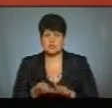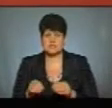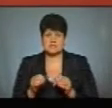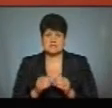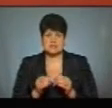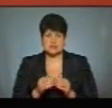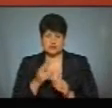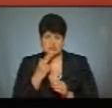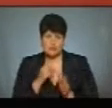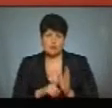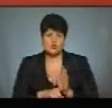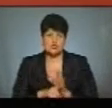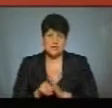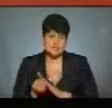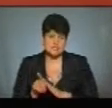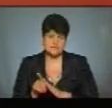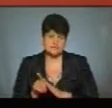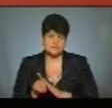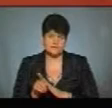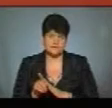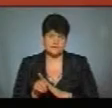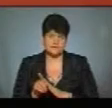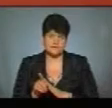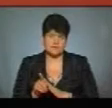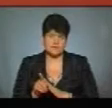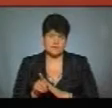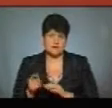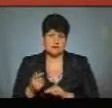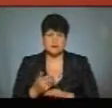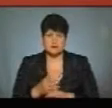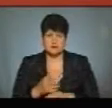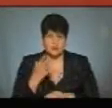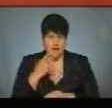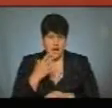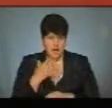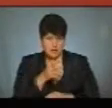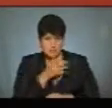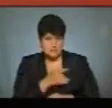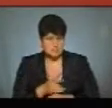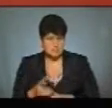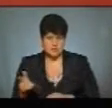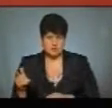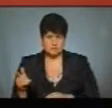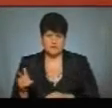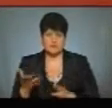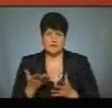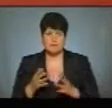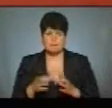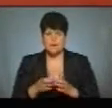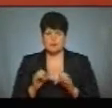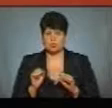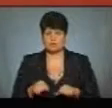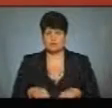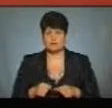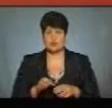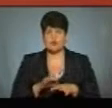після 10 червня, напевно, вже почнеться такий, скажімо, такий гарячіший сезон, так, оскільки навіть і політичні партії будуть мати можливість